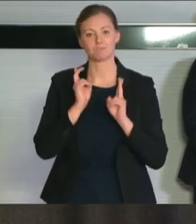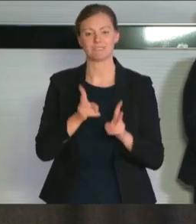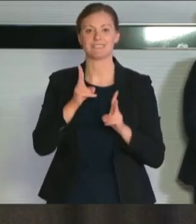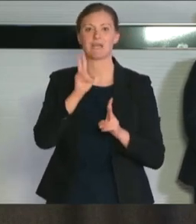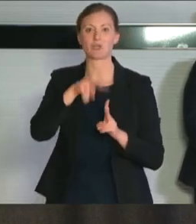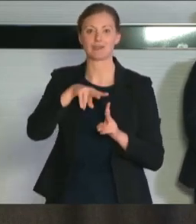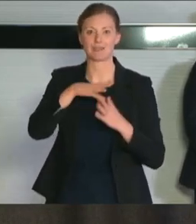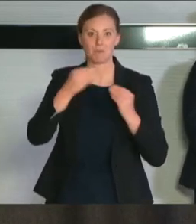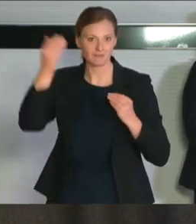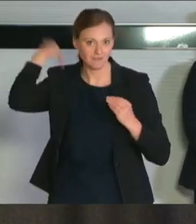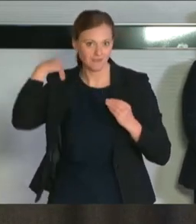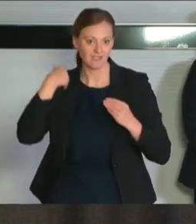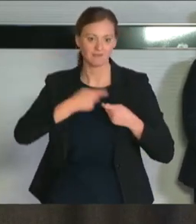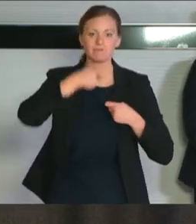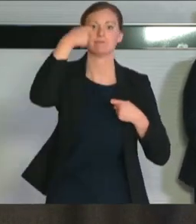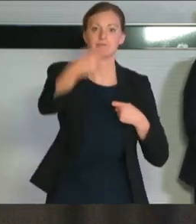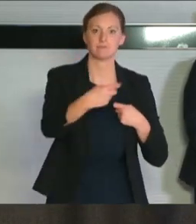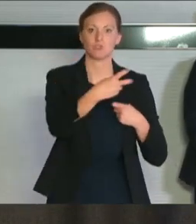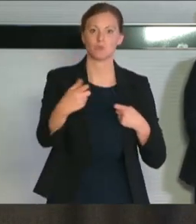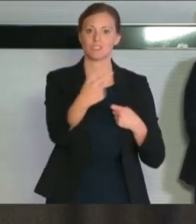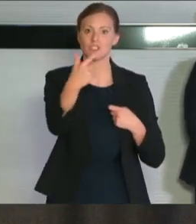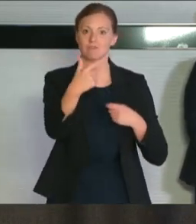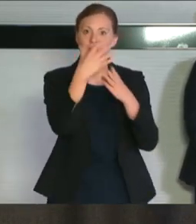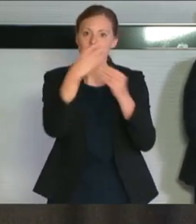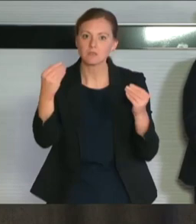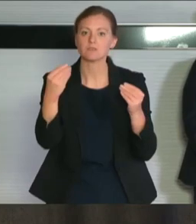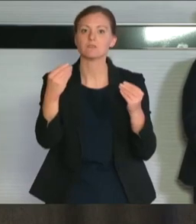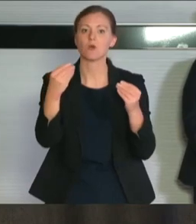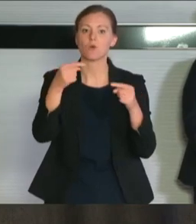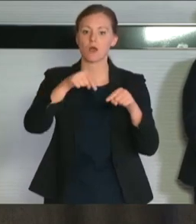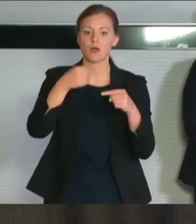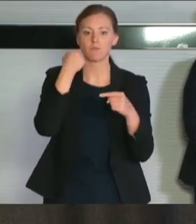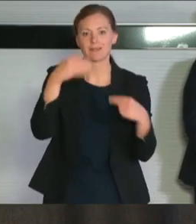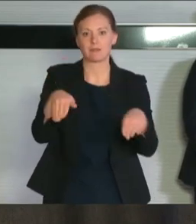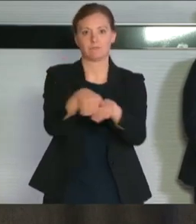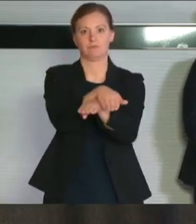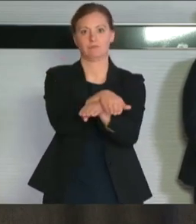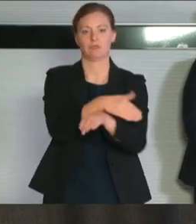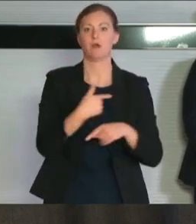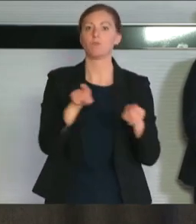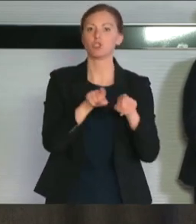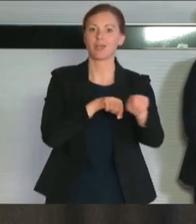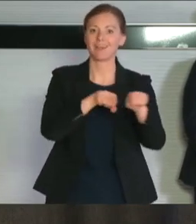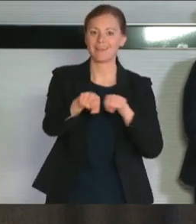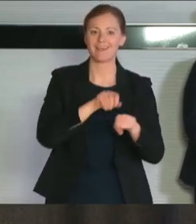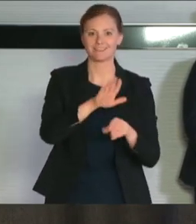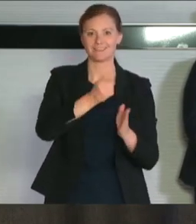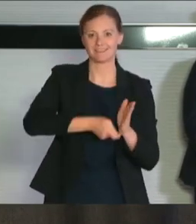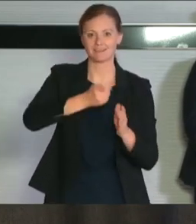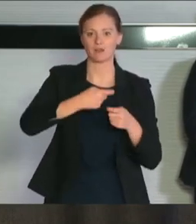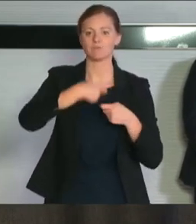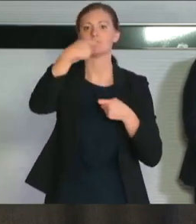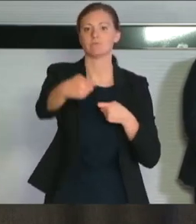vil bli videreført nå til 27. mars, og så får vi den veksling, og da er det regjeringen sine tiltak som gjelder fra 27. mars.